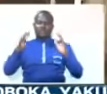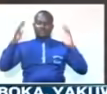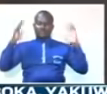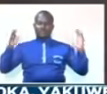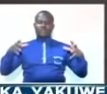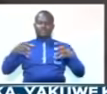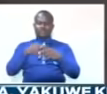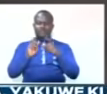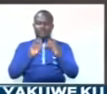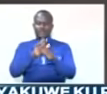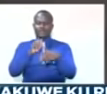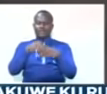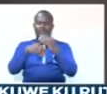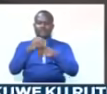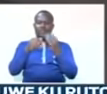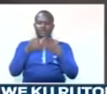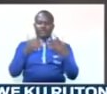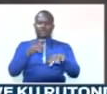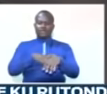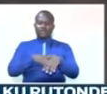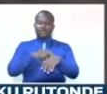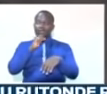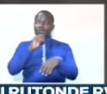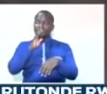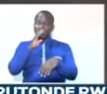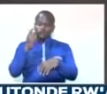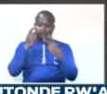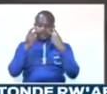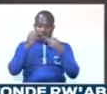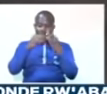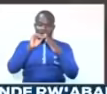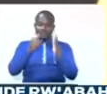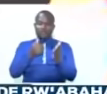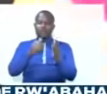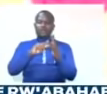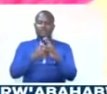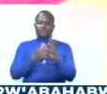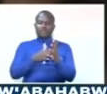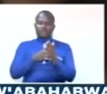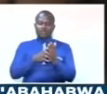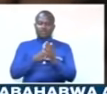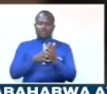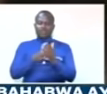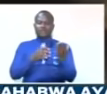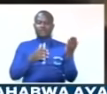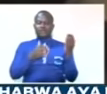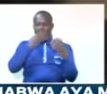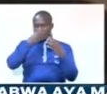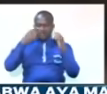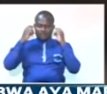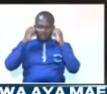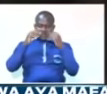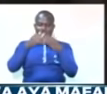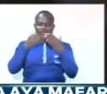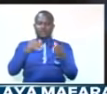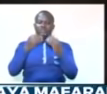benshi no mu masoko ukahamara umwanya ntutinda kubona ko hari abatangira kuduhoka ku ngamba zo kwirinda COVID-19 agapfukamunwa kaba kamaze